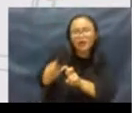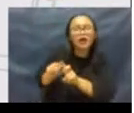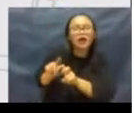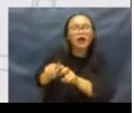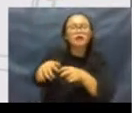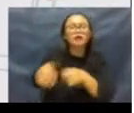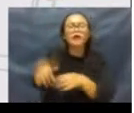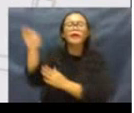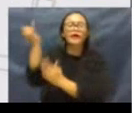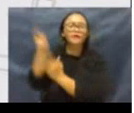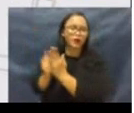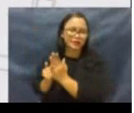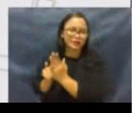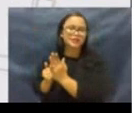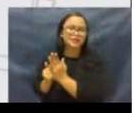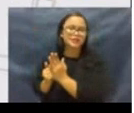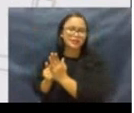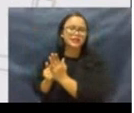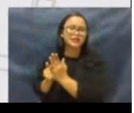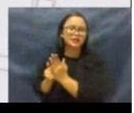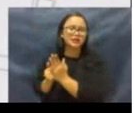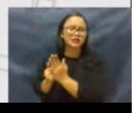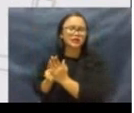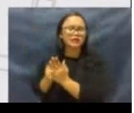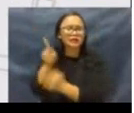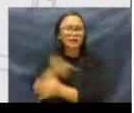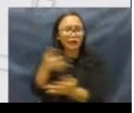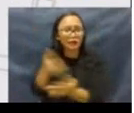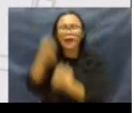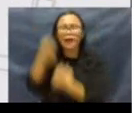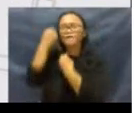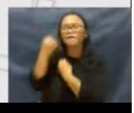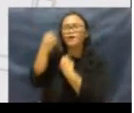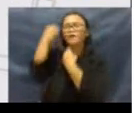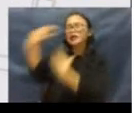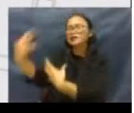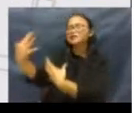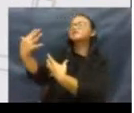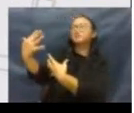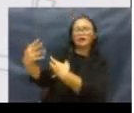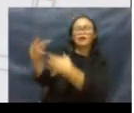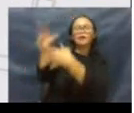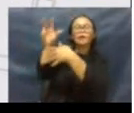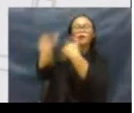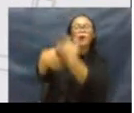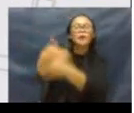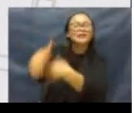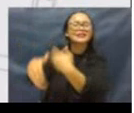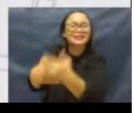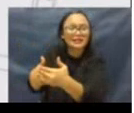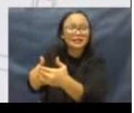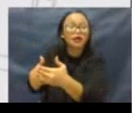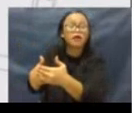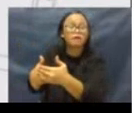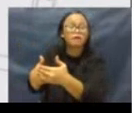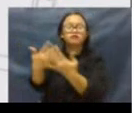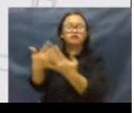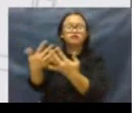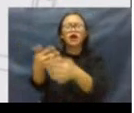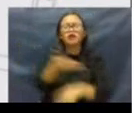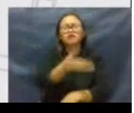mengevaluasi. Terhadap apa? Terhadap informasi yang kita terima. Jadi, dari definisi ini, saya